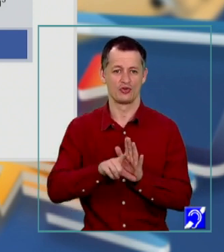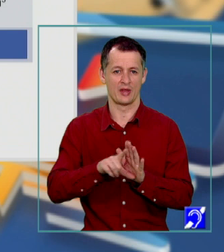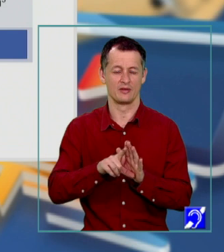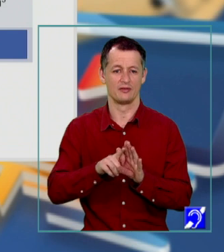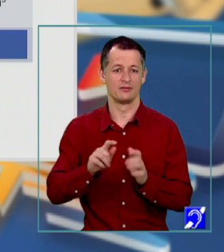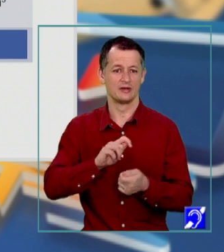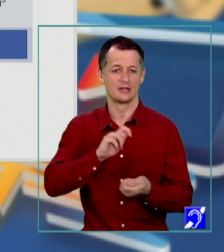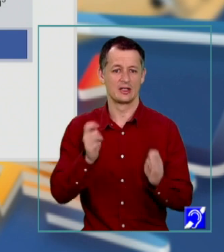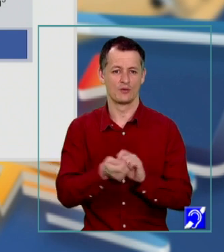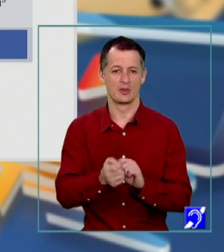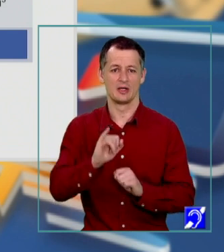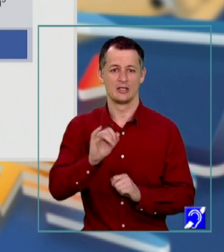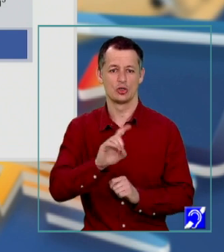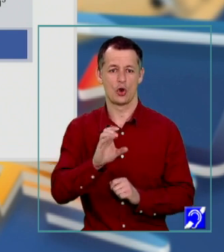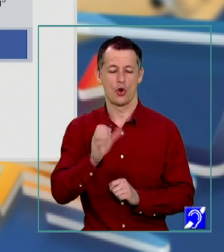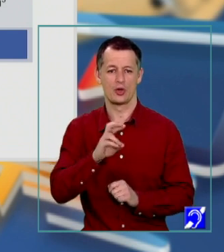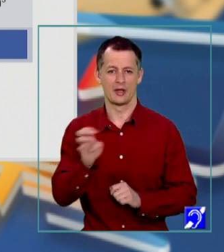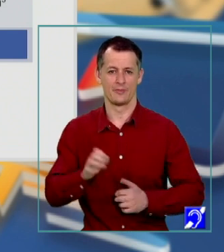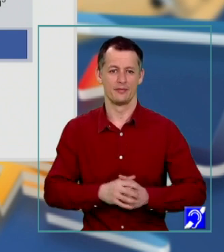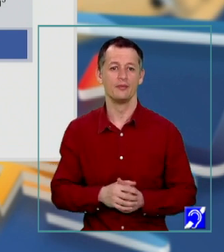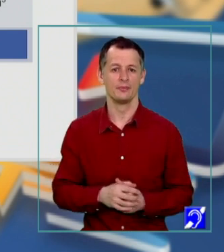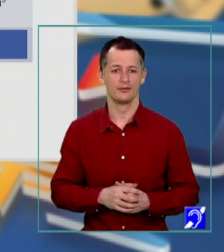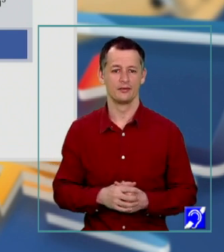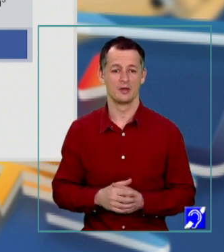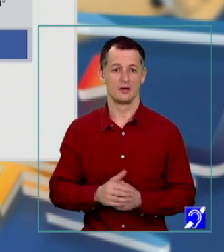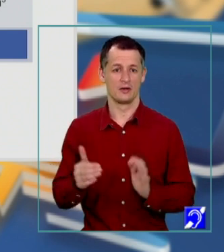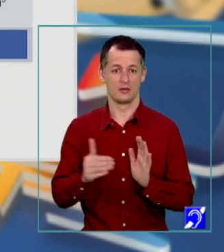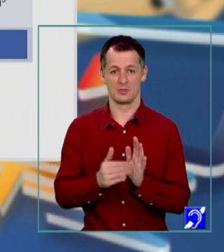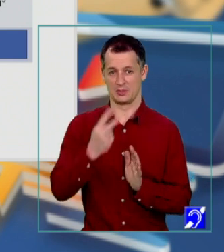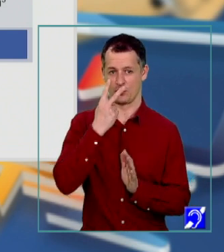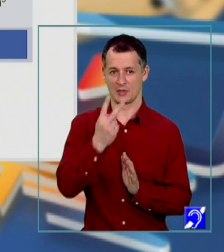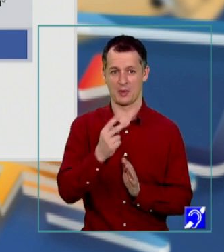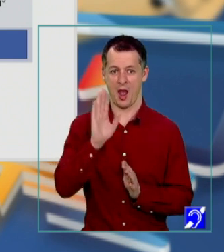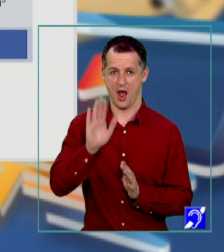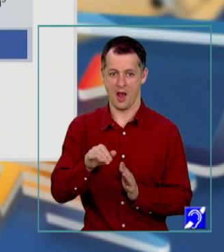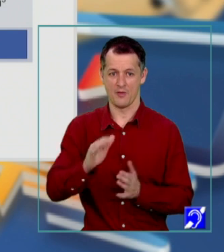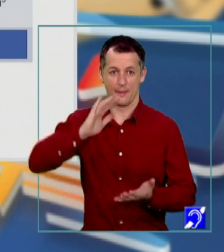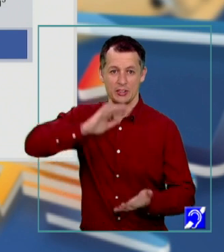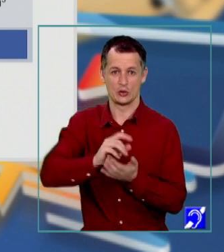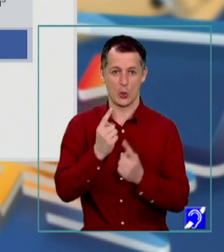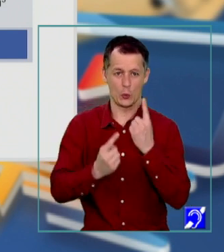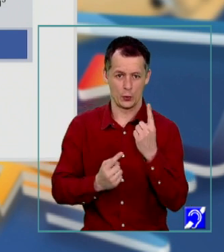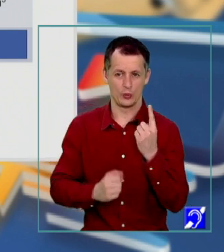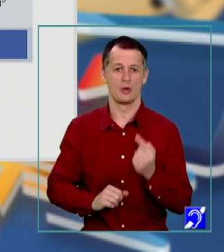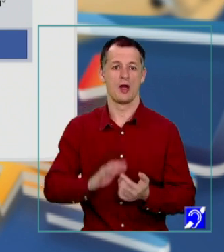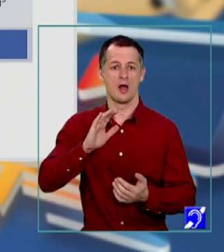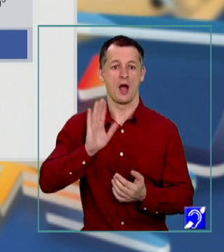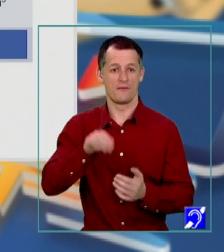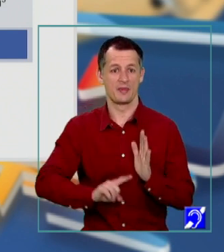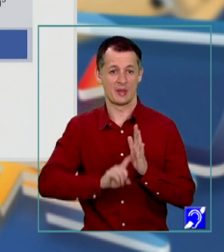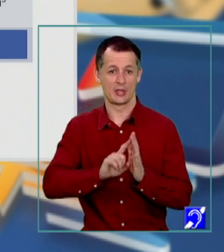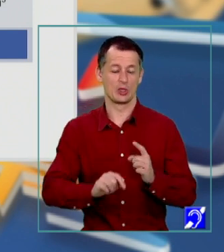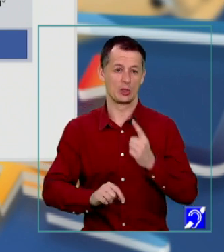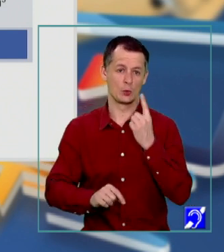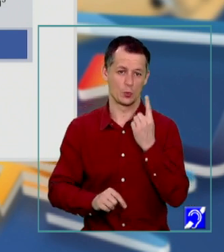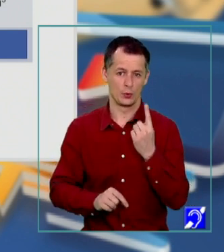transformării izocore. Păi, să ne uităm. Avem presiunea pe 1, avem temperatura T1,